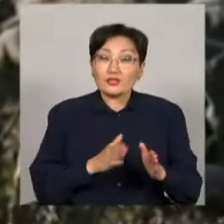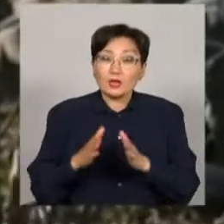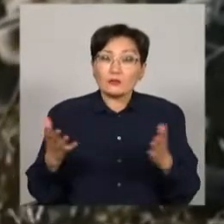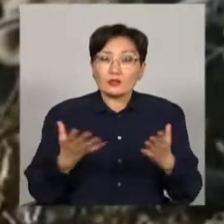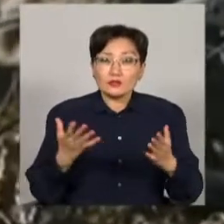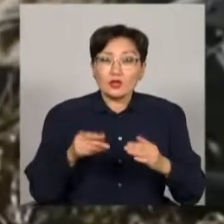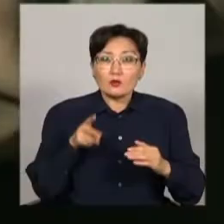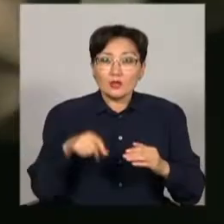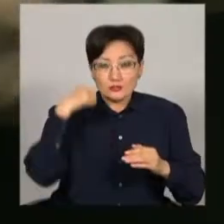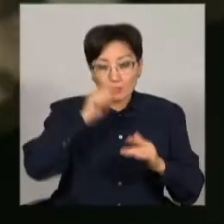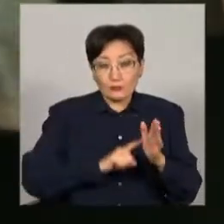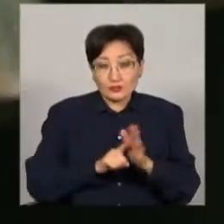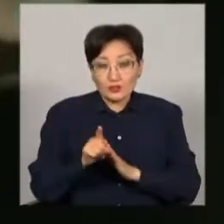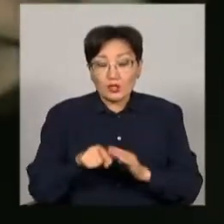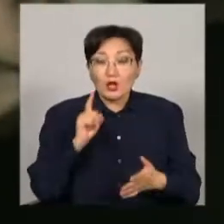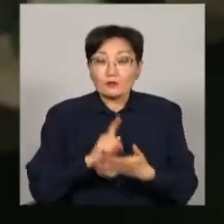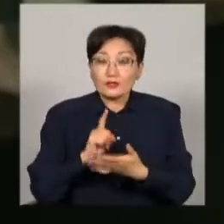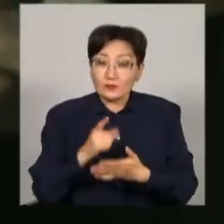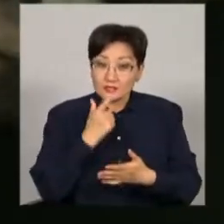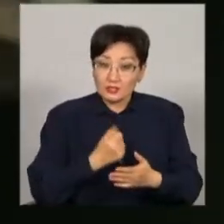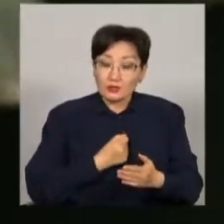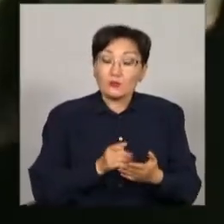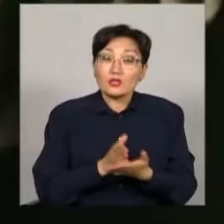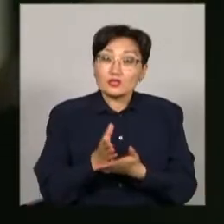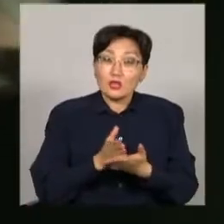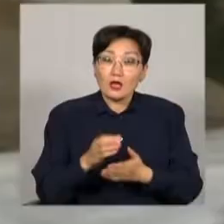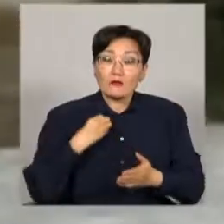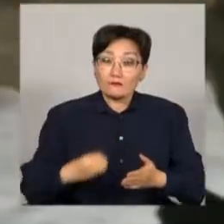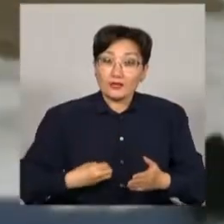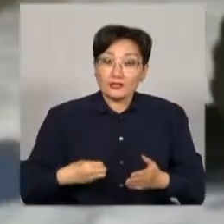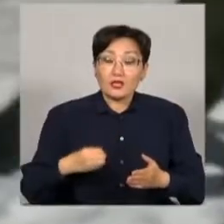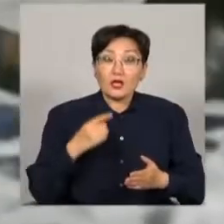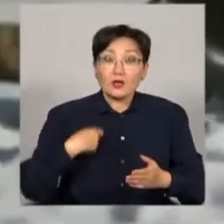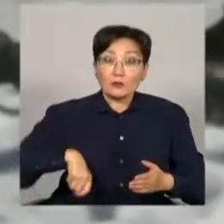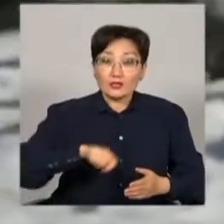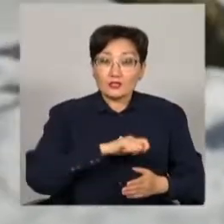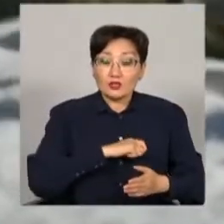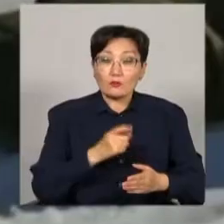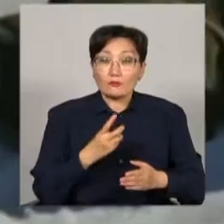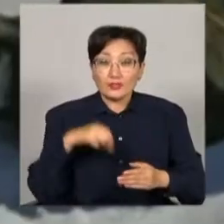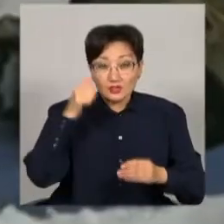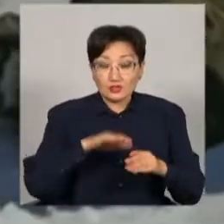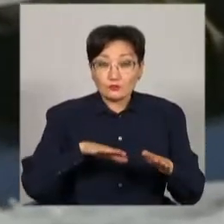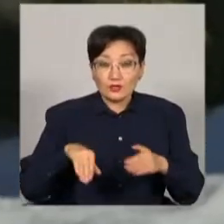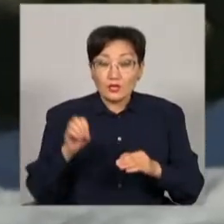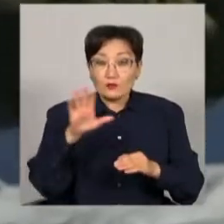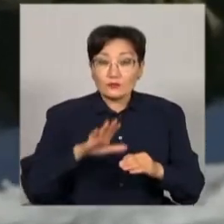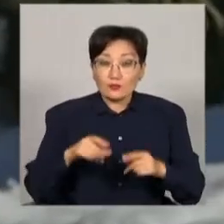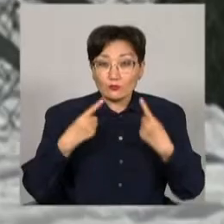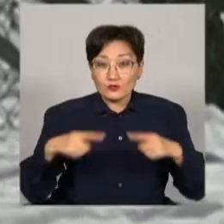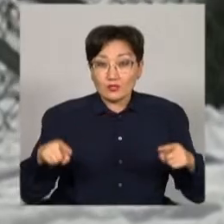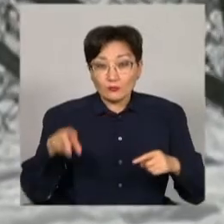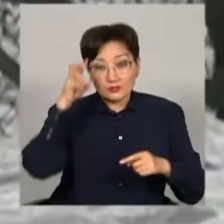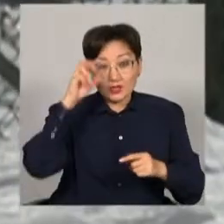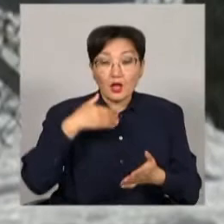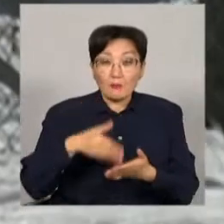Мәселен, 2000 жылдардың басында міндетті әскери қызметтен Франция, Испания араға тағы бірнеше жыл салып, Еуропаның өзге де